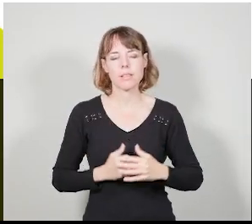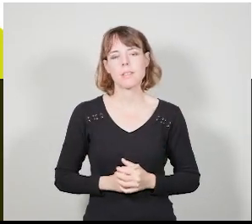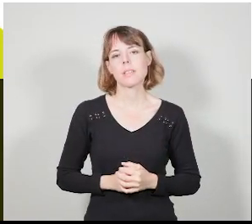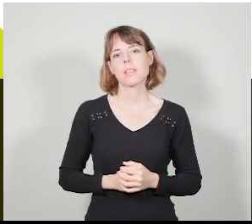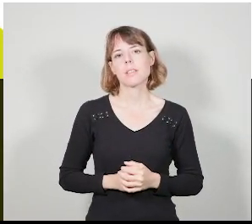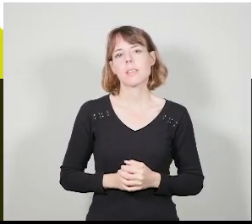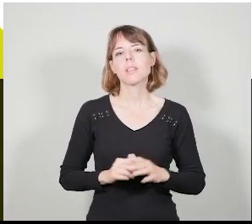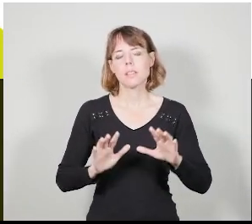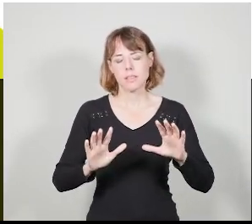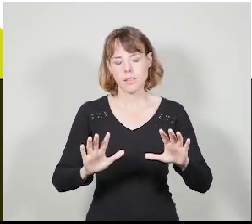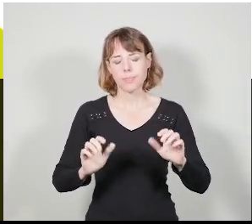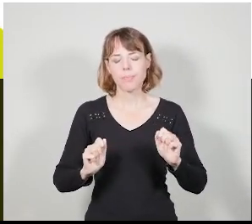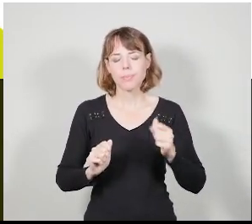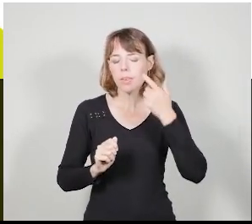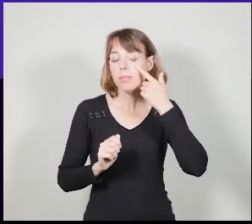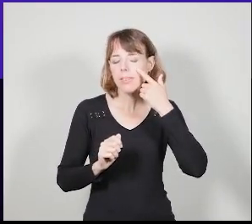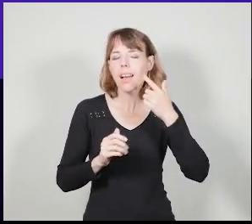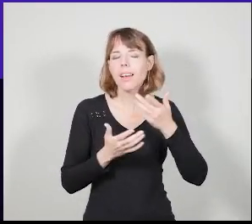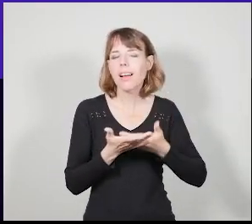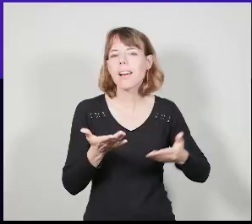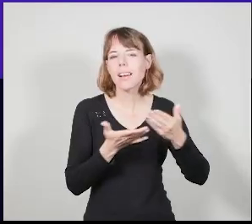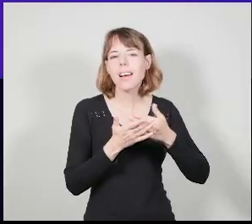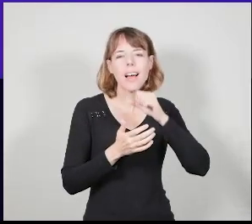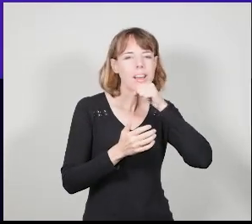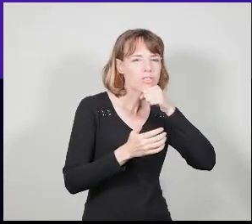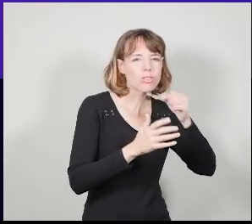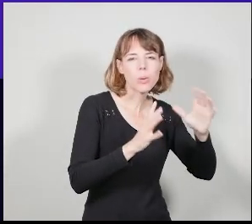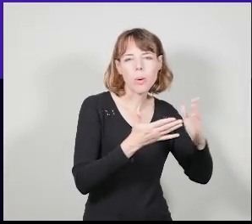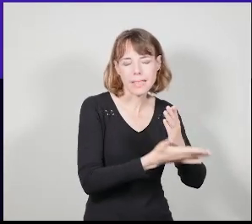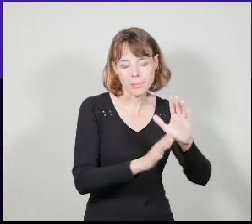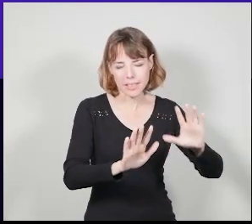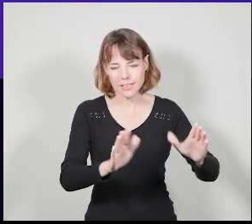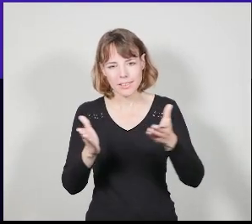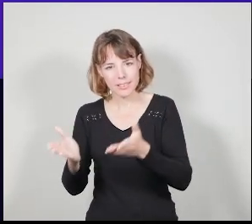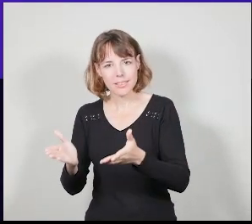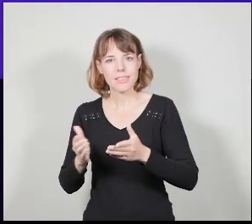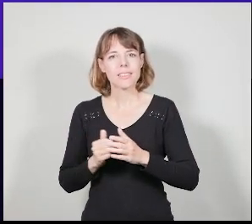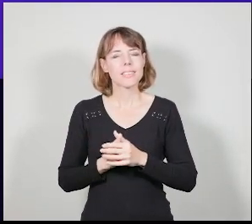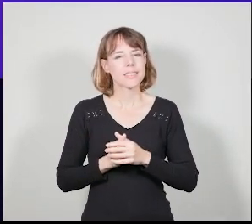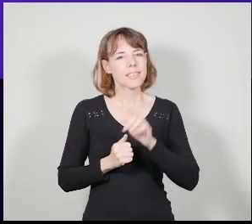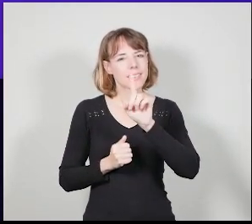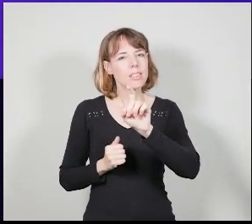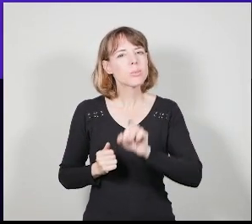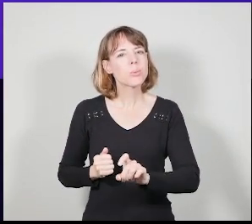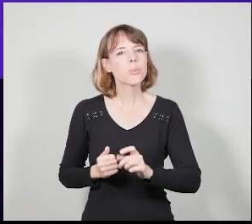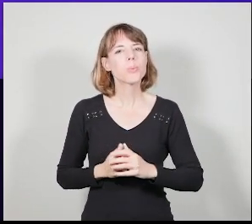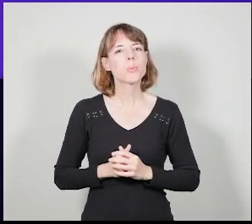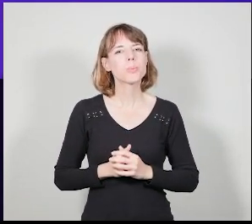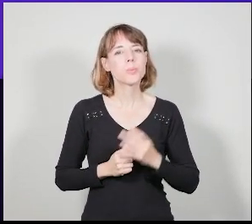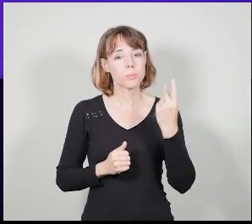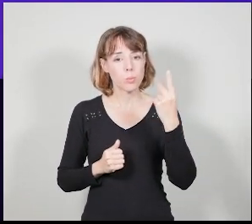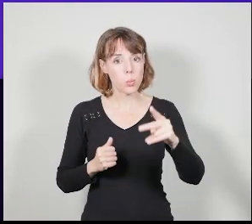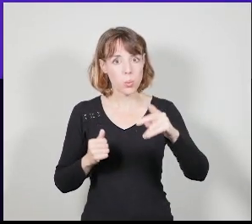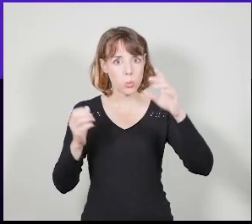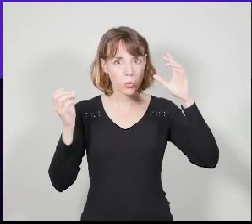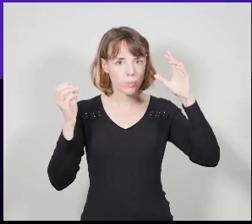le grand âge, mais avant, je voudrais faire un arrêt du côté de vous, Marcel Gégère, avec le regard que vous avez